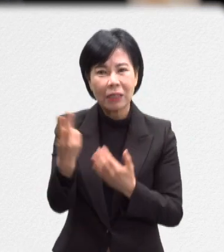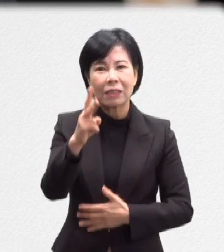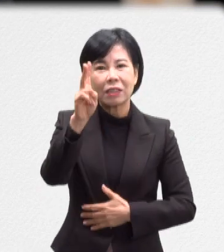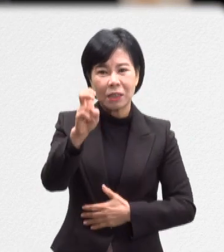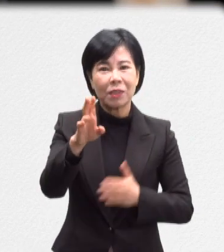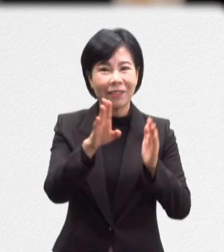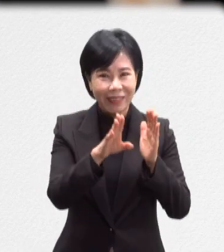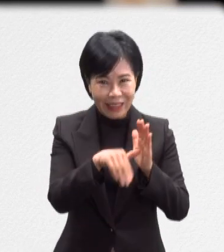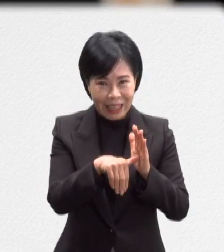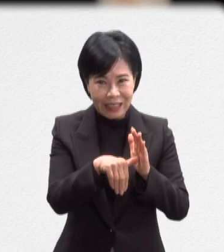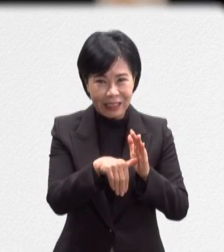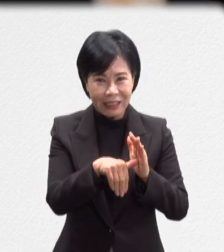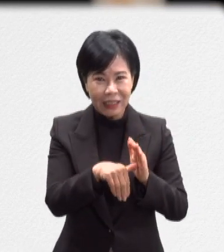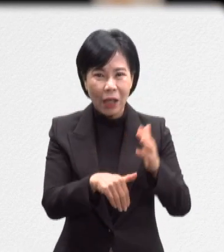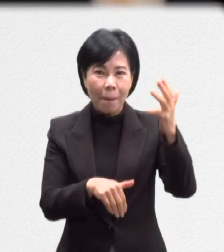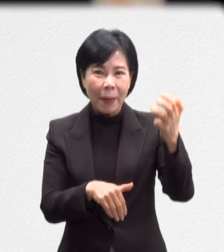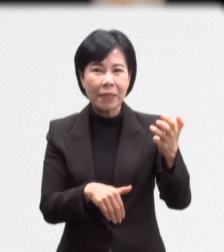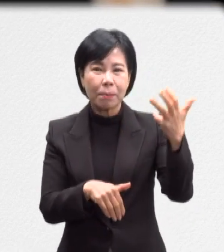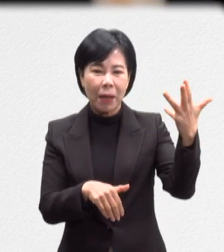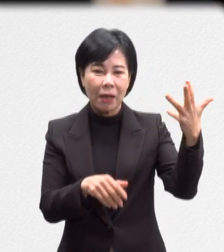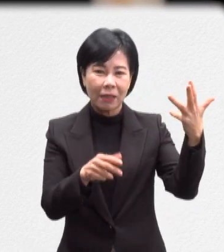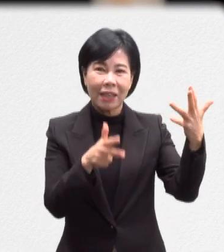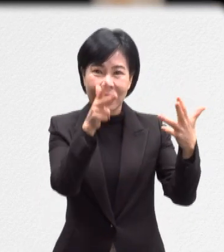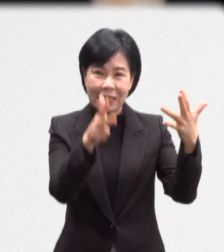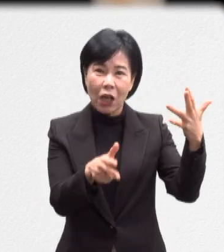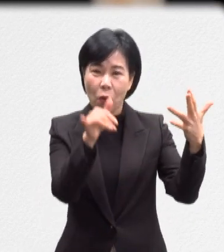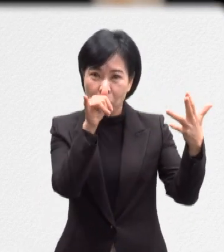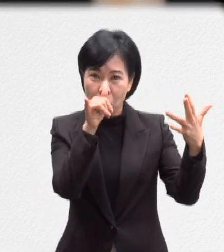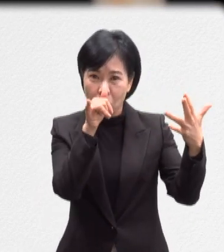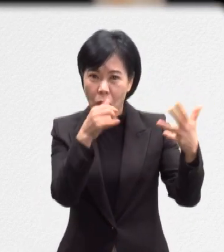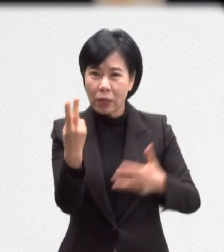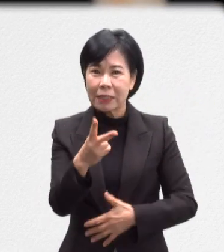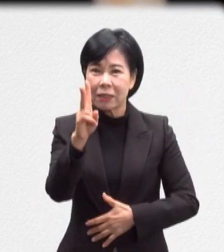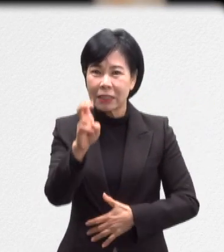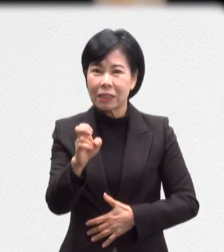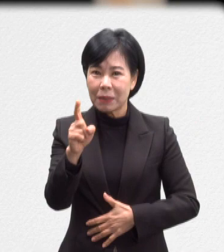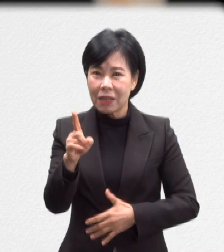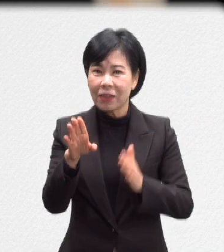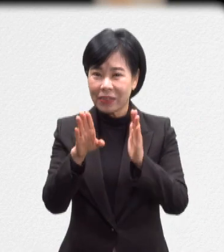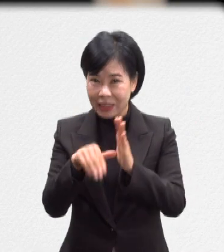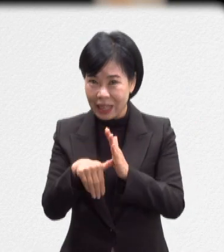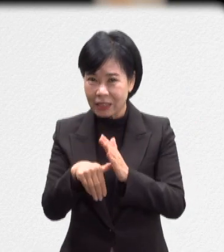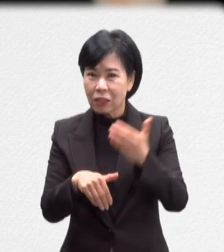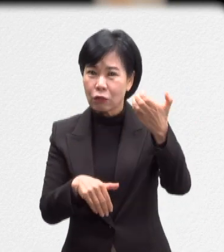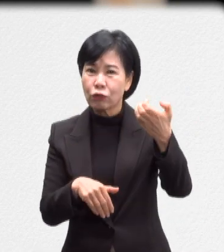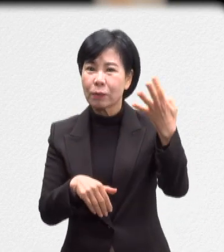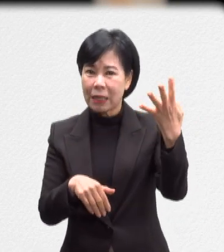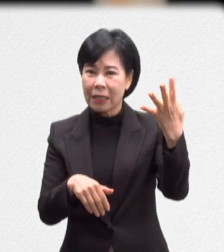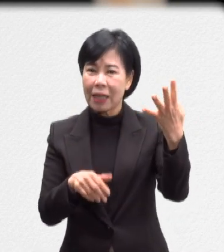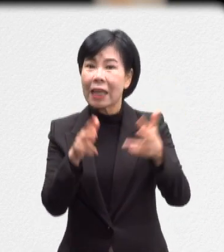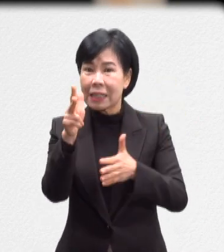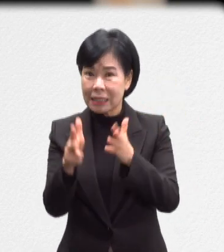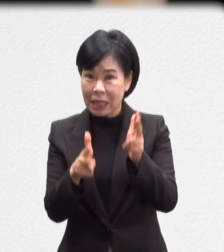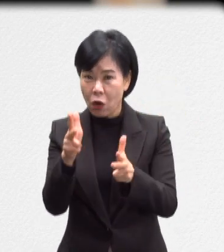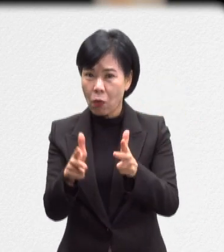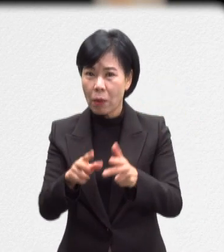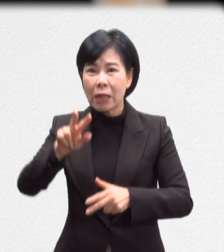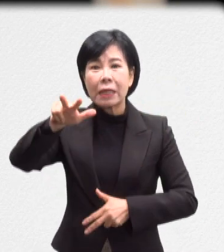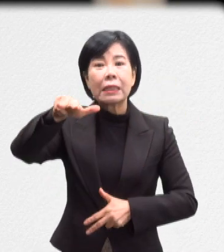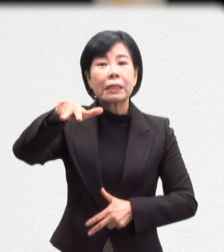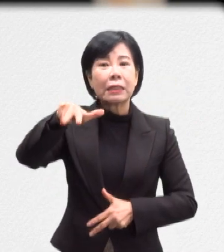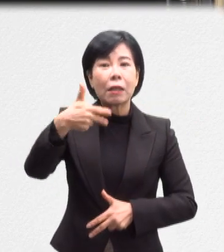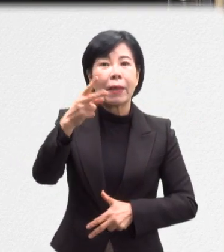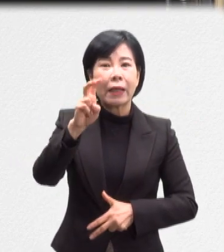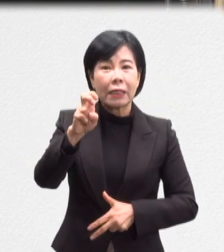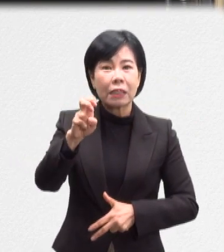2020년도 같은 경우에는 그 88개 사업, 619억이 투입이 되어 있고 2021년 같은 경우는 그 94개 사업, 그 725억 원이